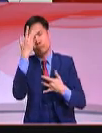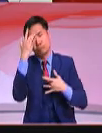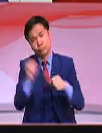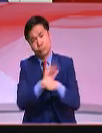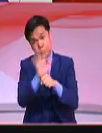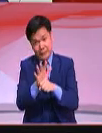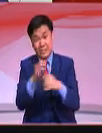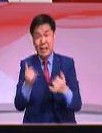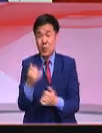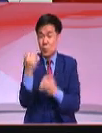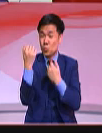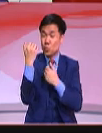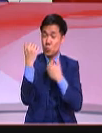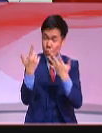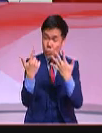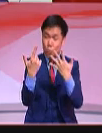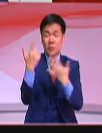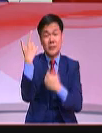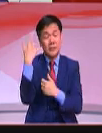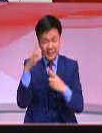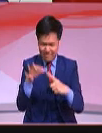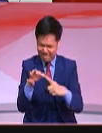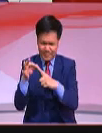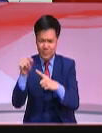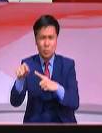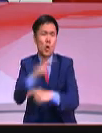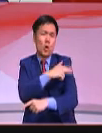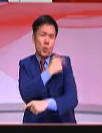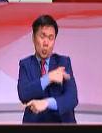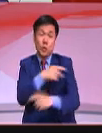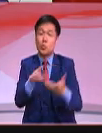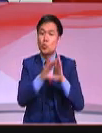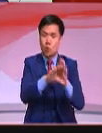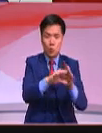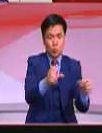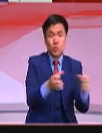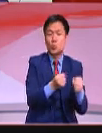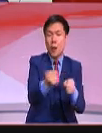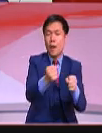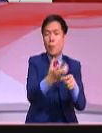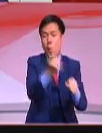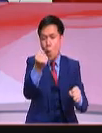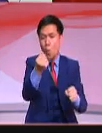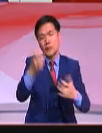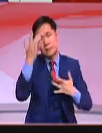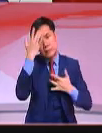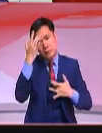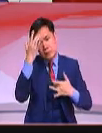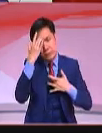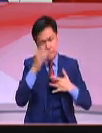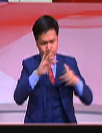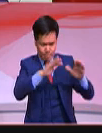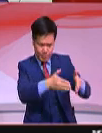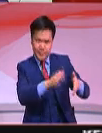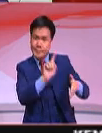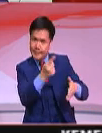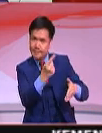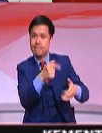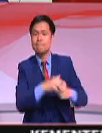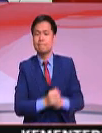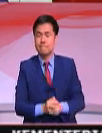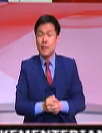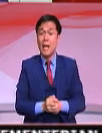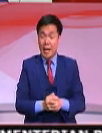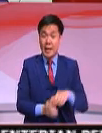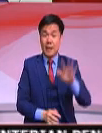7 hospital khas untuk pesakit COVID saja. Contohnya Hospital Sungai Buloh untuk pesakit COVID saja. Dan kita ada